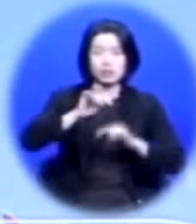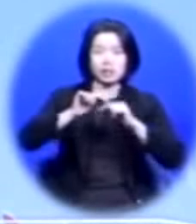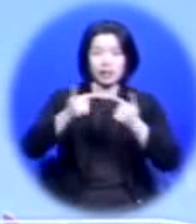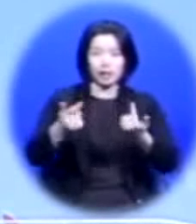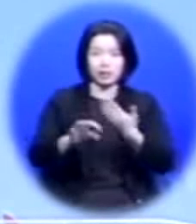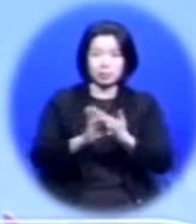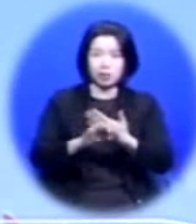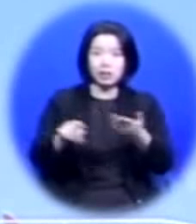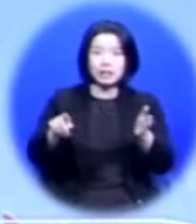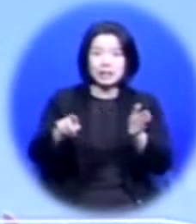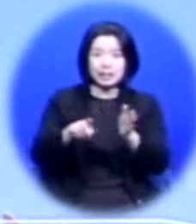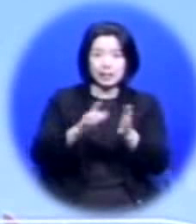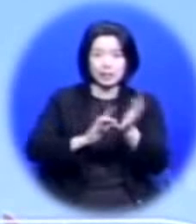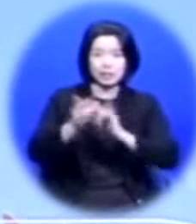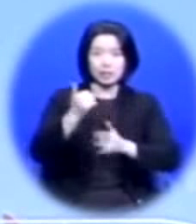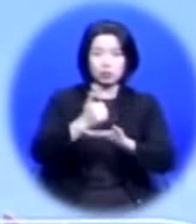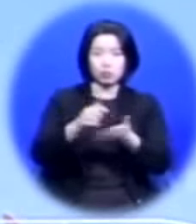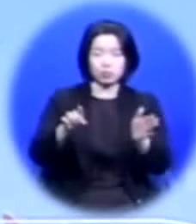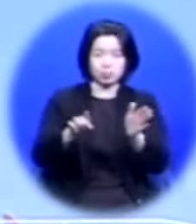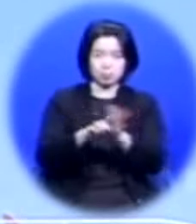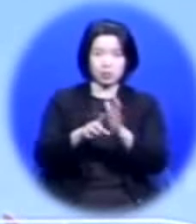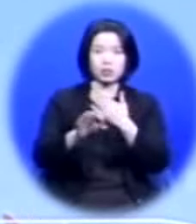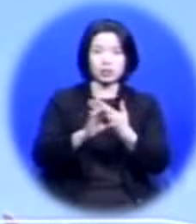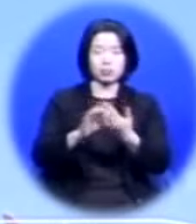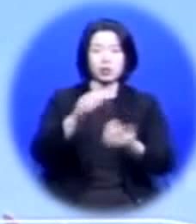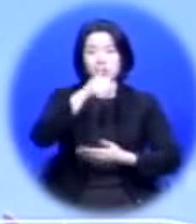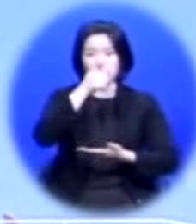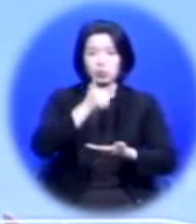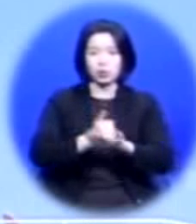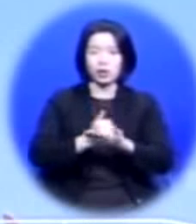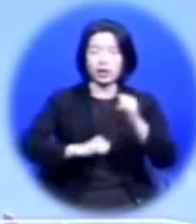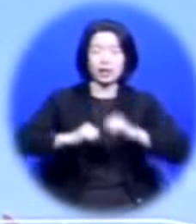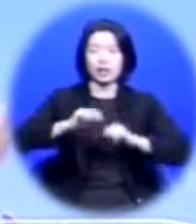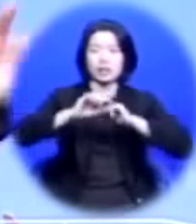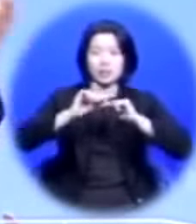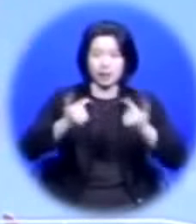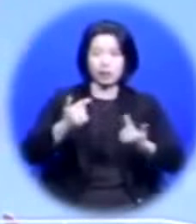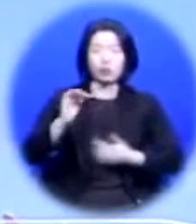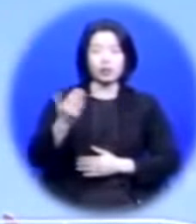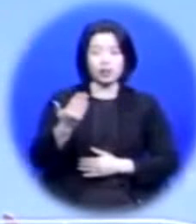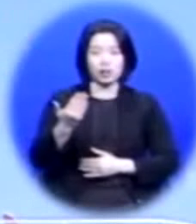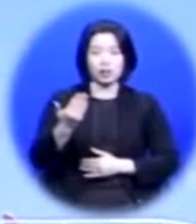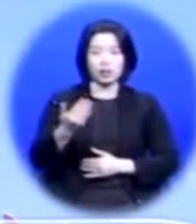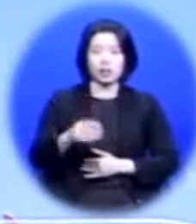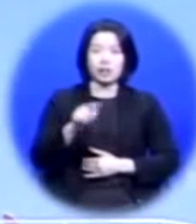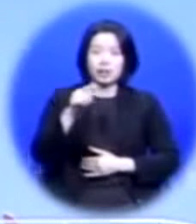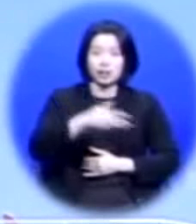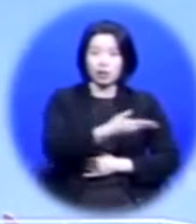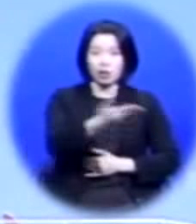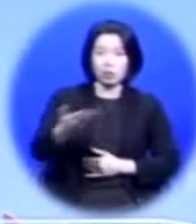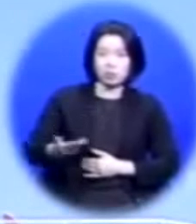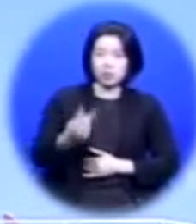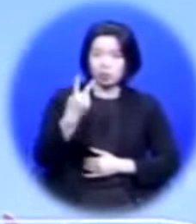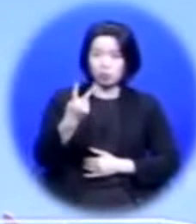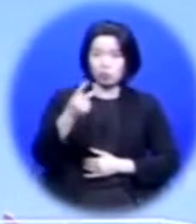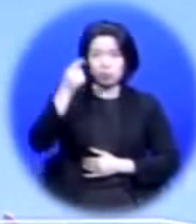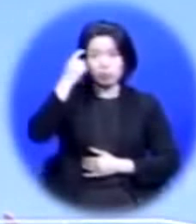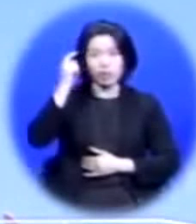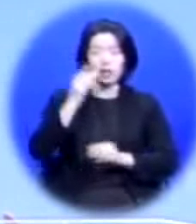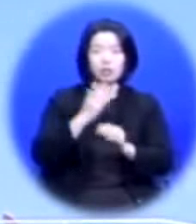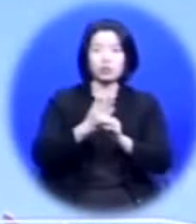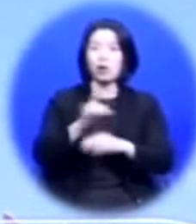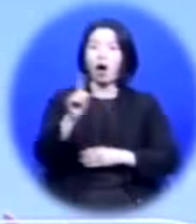예수님을 믿었으면 죄를 안 짓게 되는 거지 여러분이 두 생각 중에서 어느